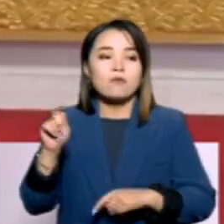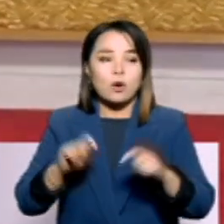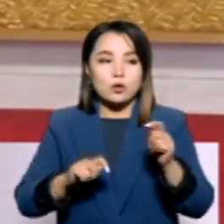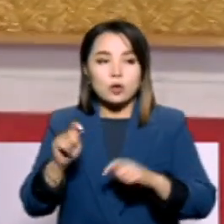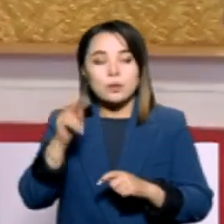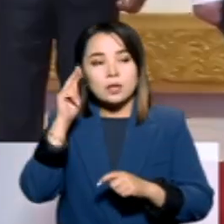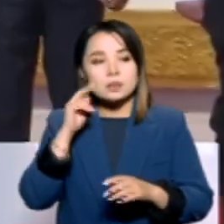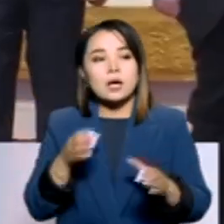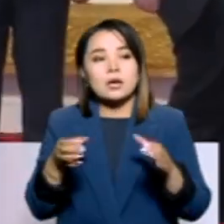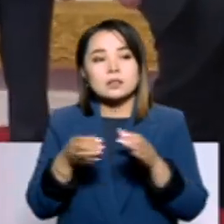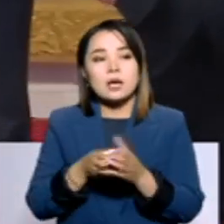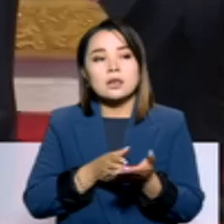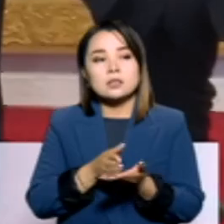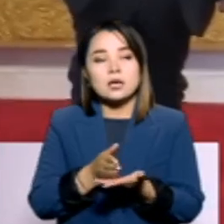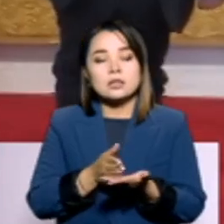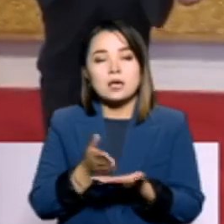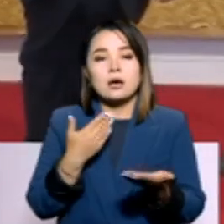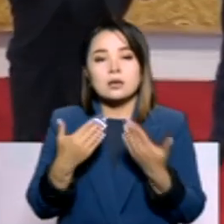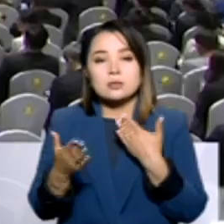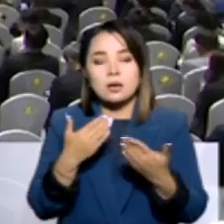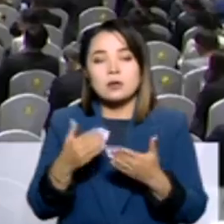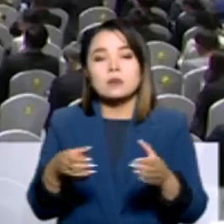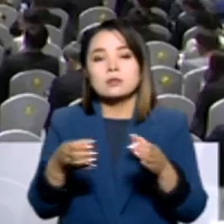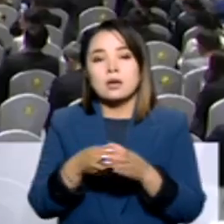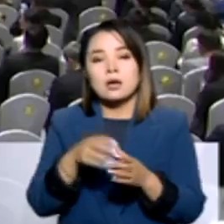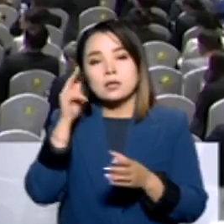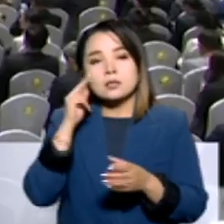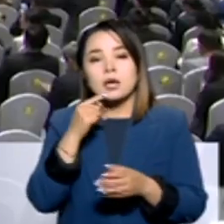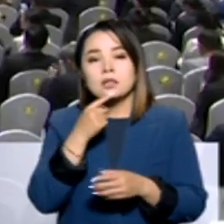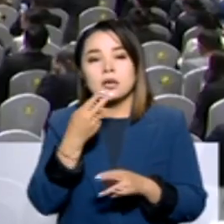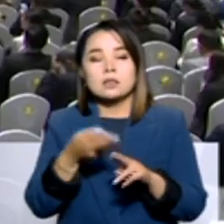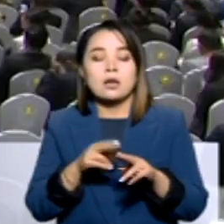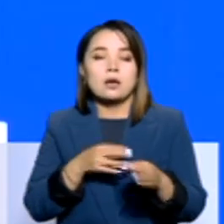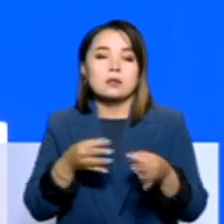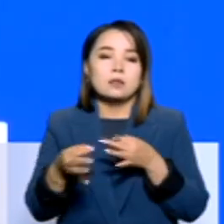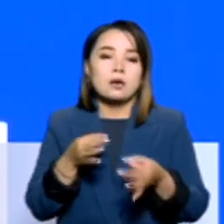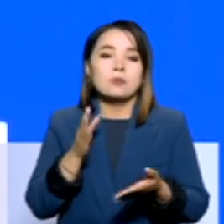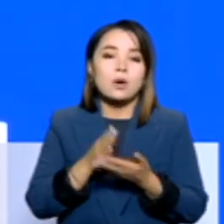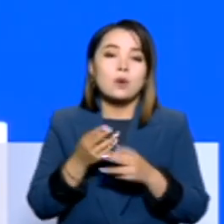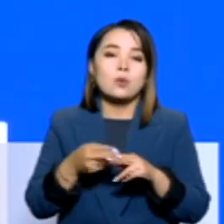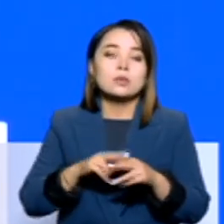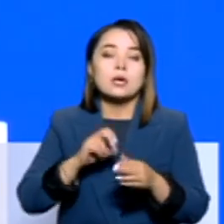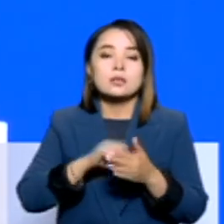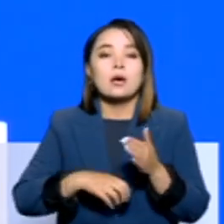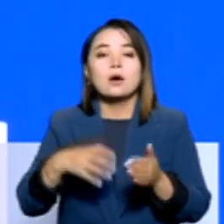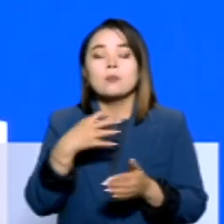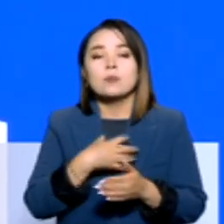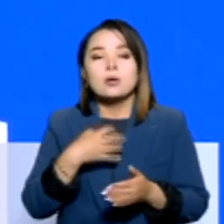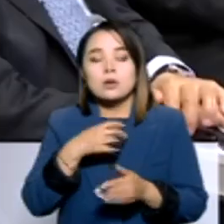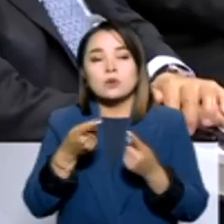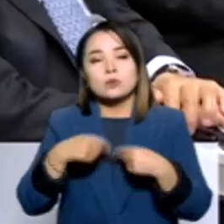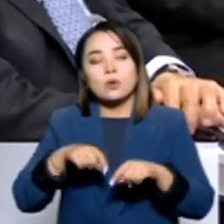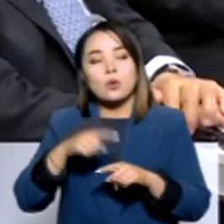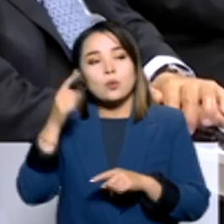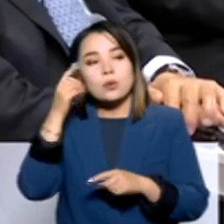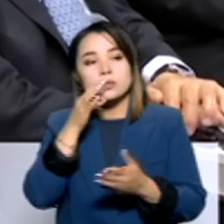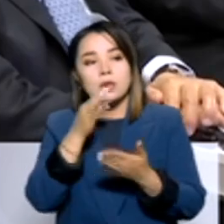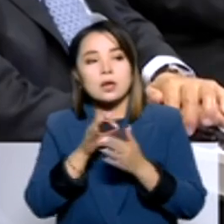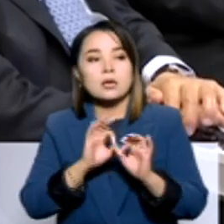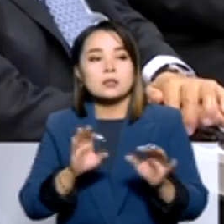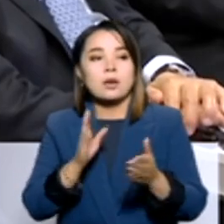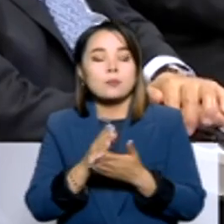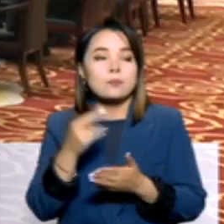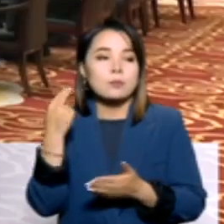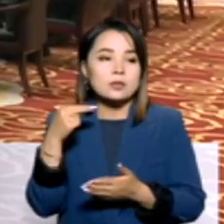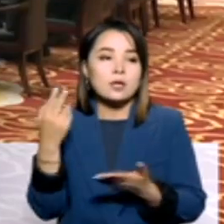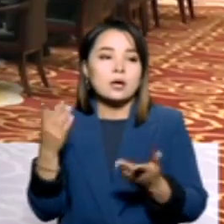Қытай тарапымен өтетін саяси шараларда ара гідік Қытай тілінде де сөйлейді. Мұның себебі маңызды ойымды нақты жеткізу үшін деген еді